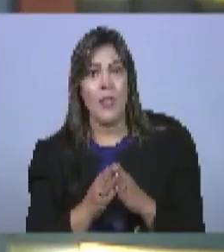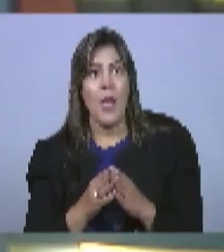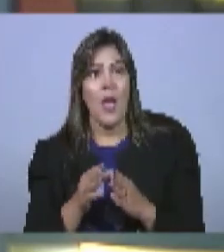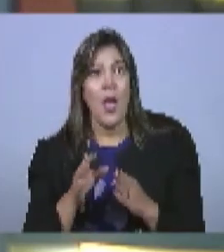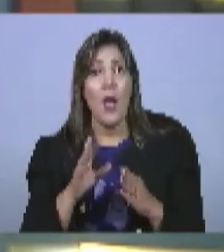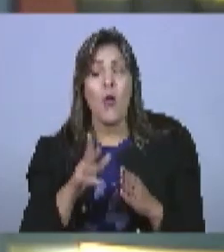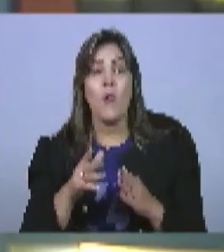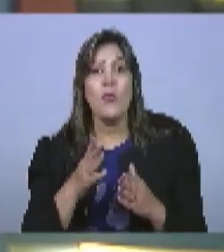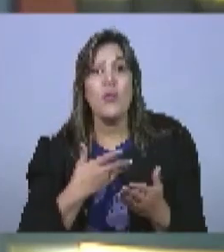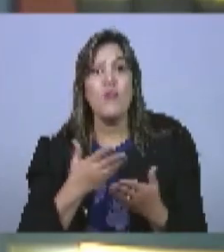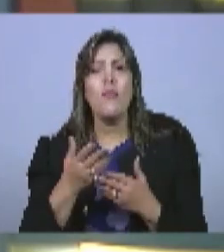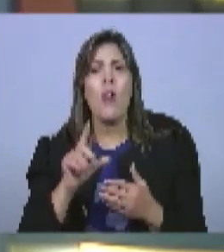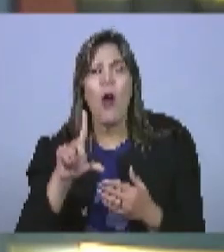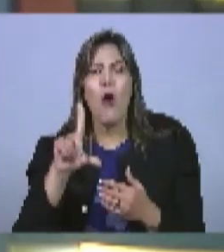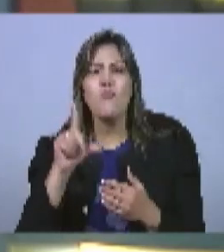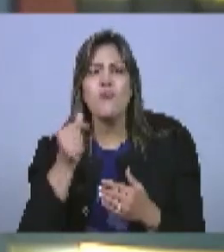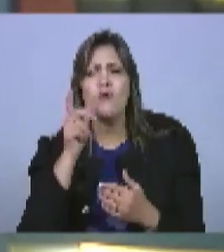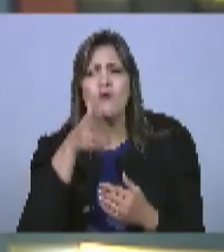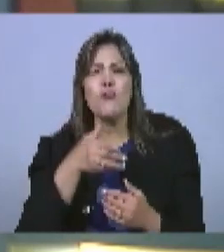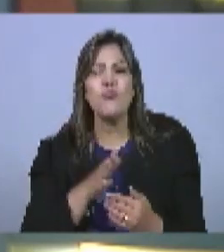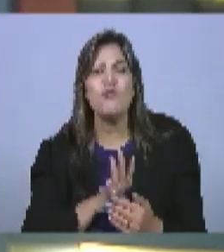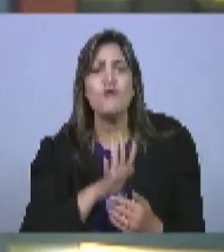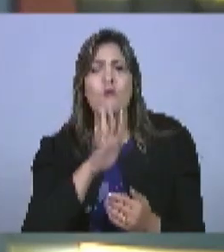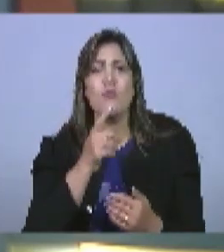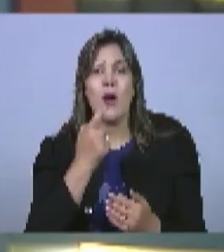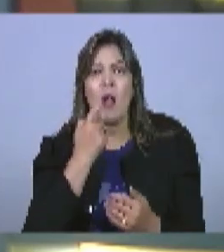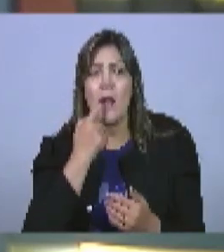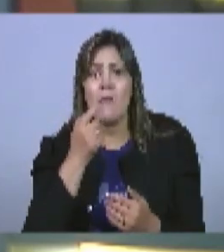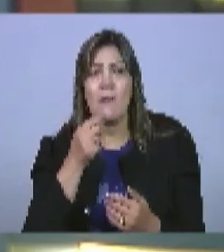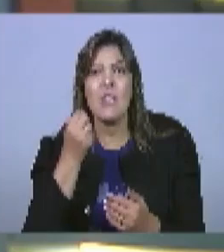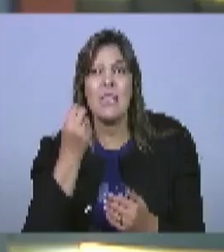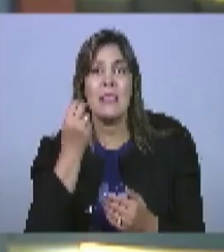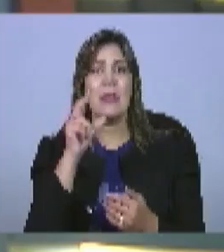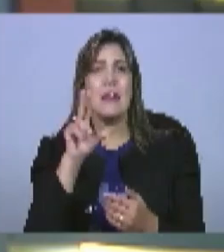السوداني منذ 15 ابريل عام